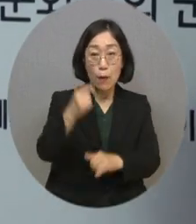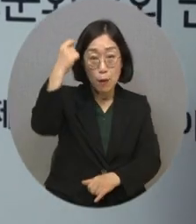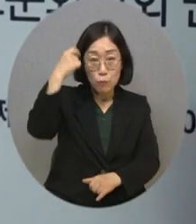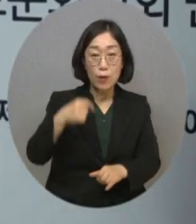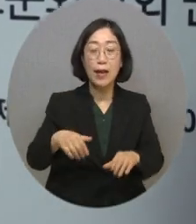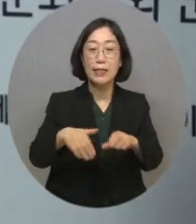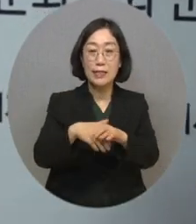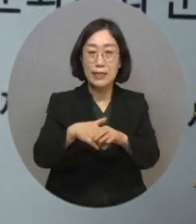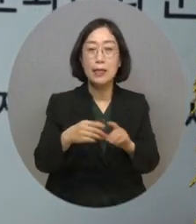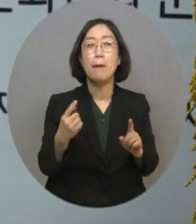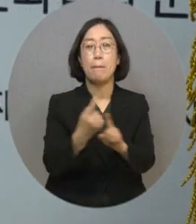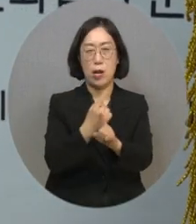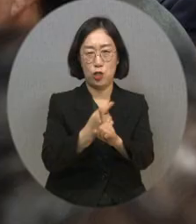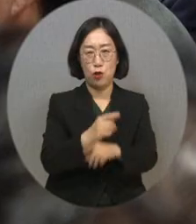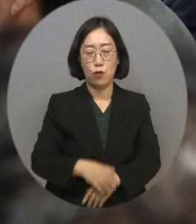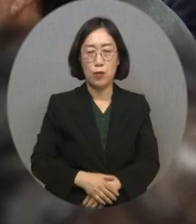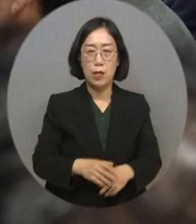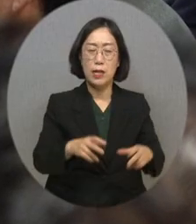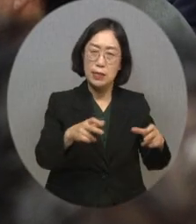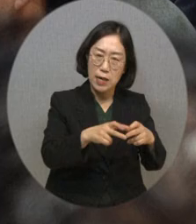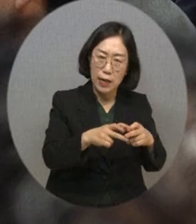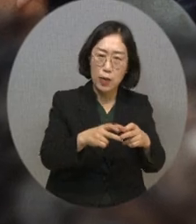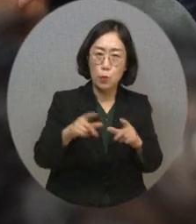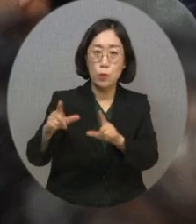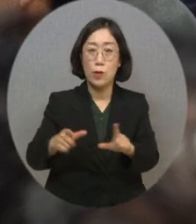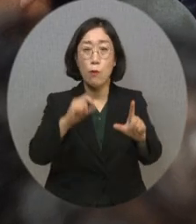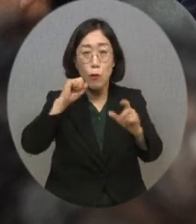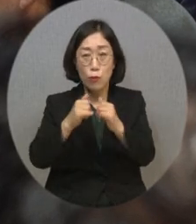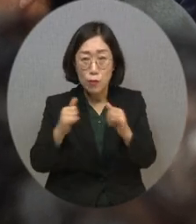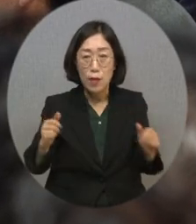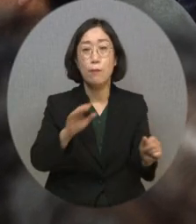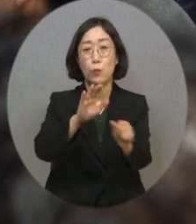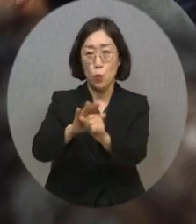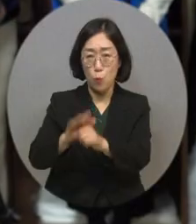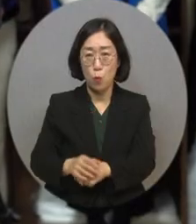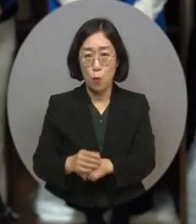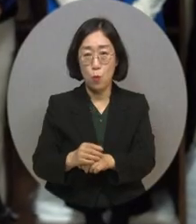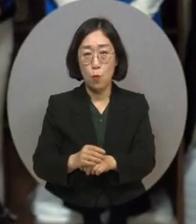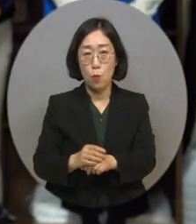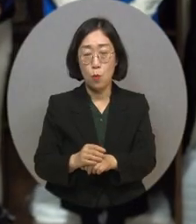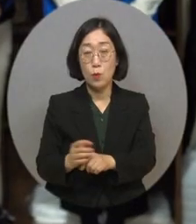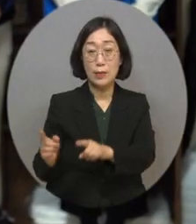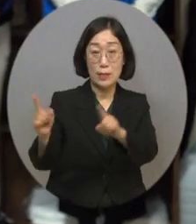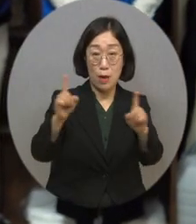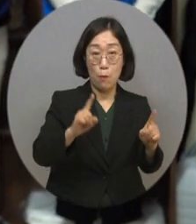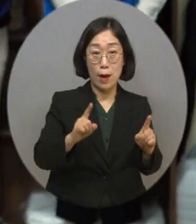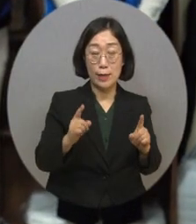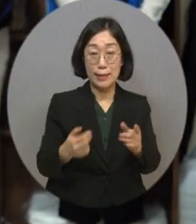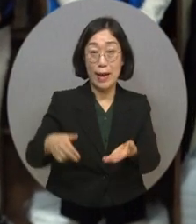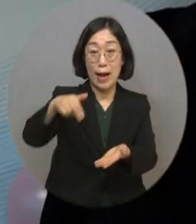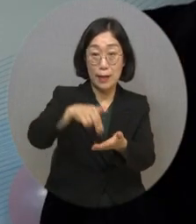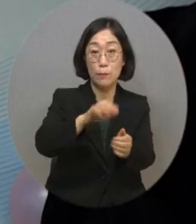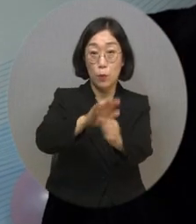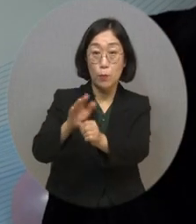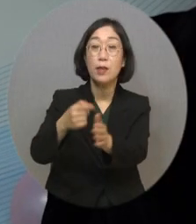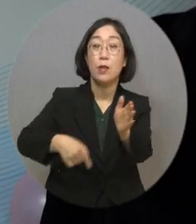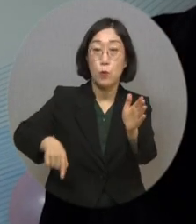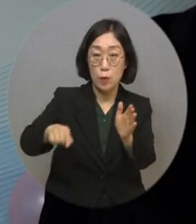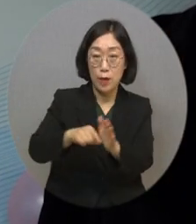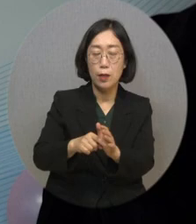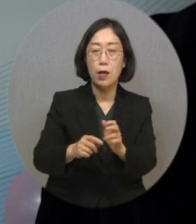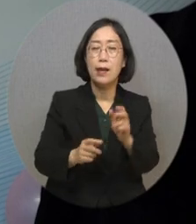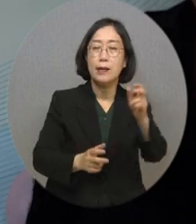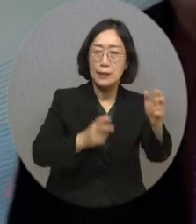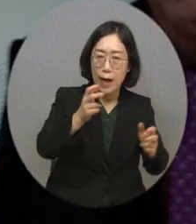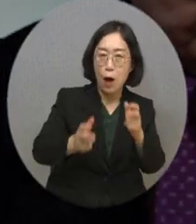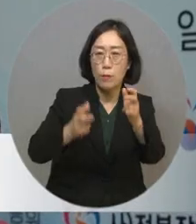위해 장애인 및 소외계층을 위한 상담실 운영, 장애인의 재활 자립을 위한 교류 및 협력 사업 등 여러 사업들을 진행할